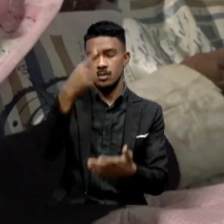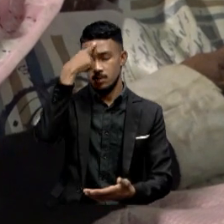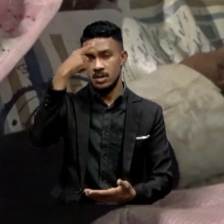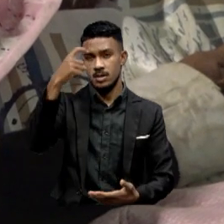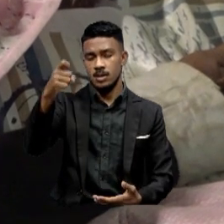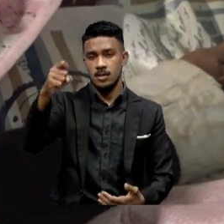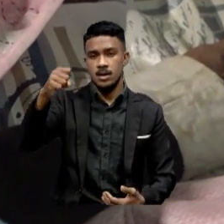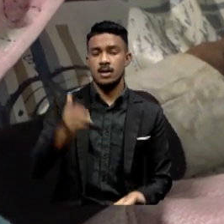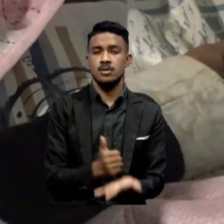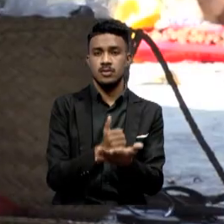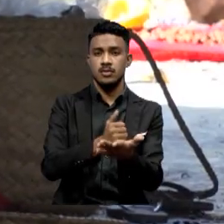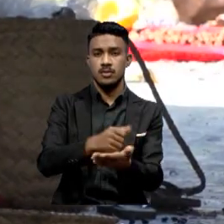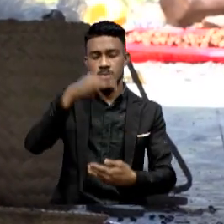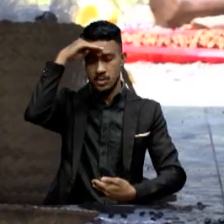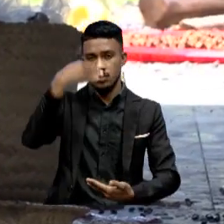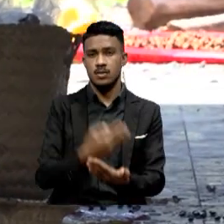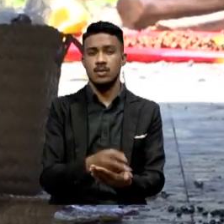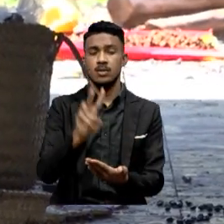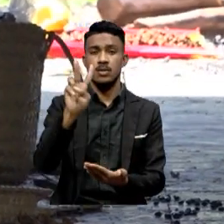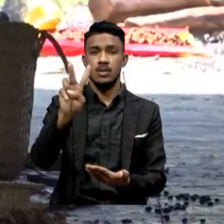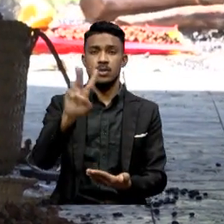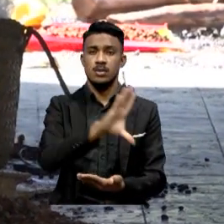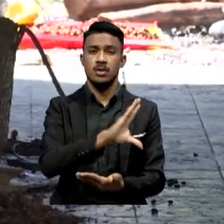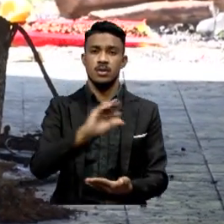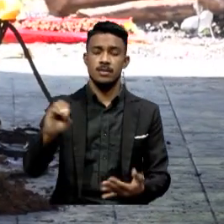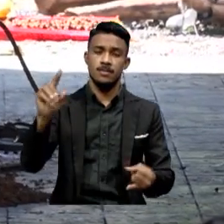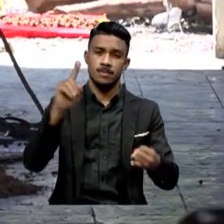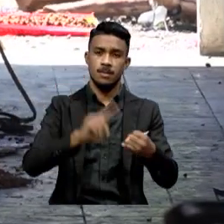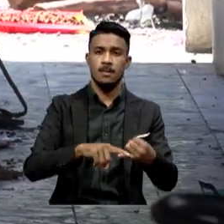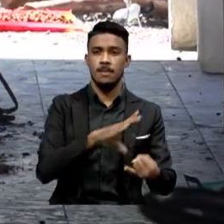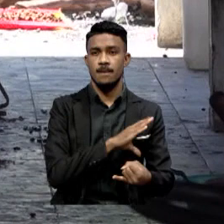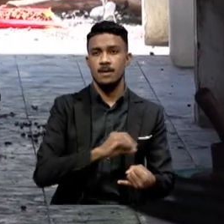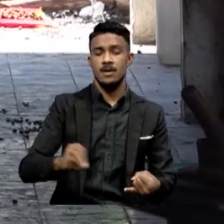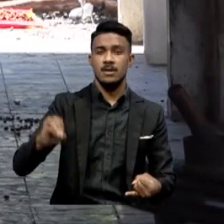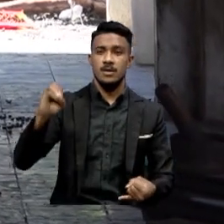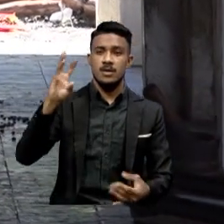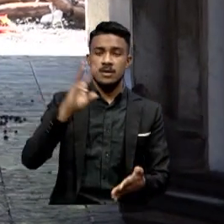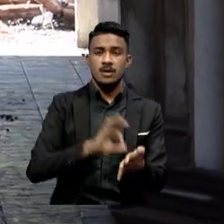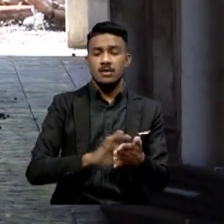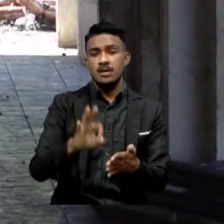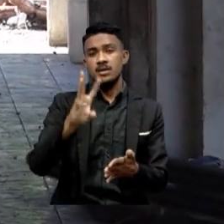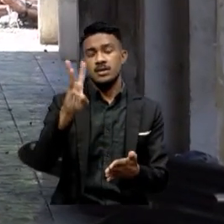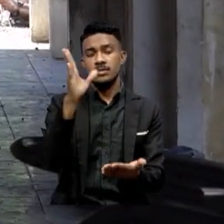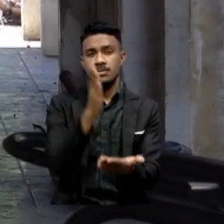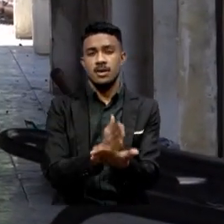bele taumatan basira ni aman. Behire e sexto ano, João ten ke para ho sin escola.